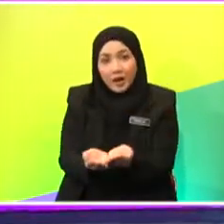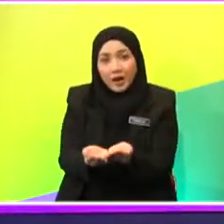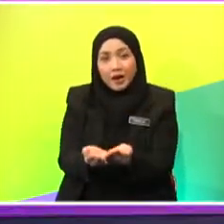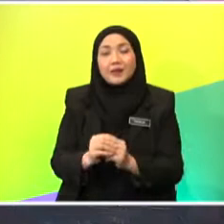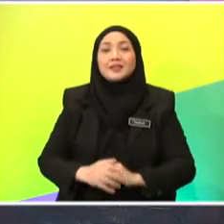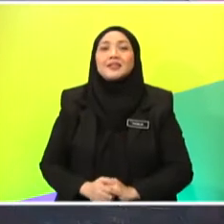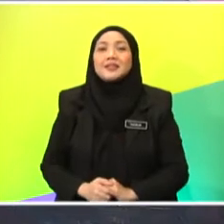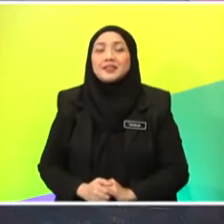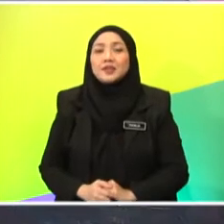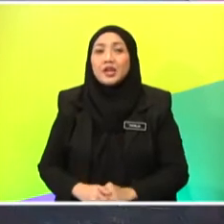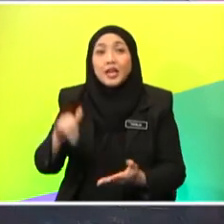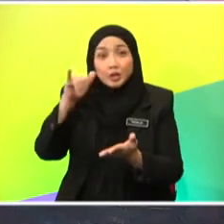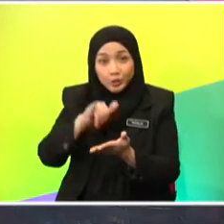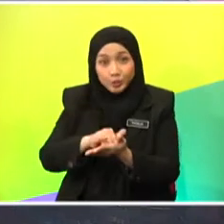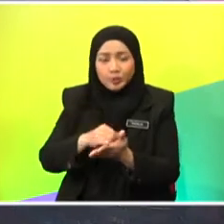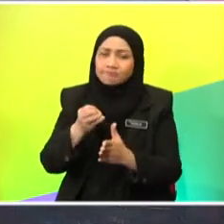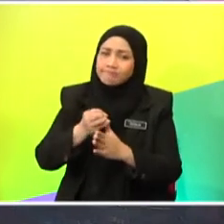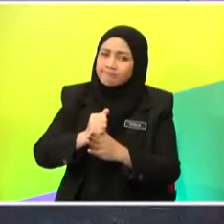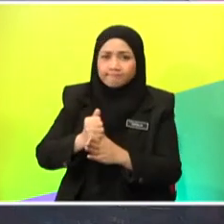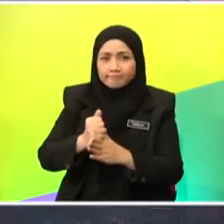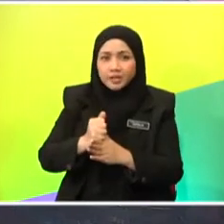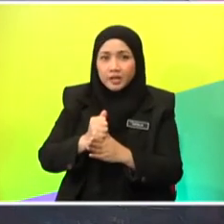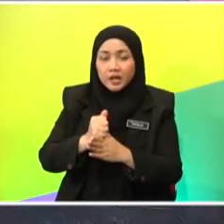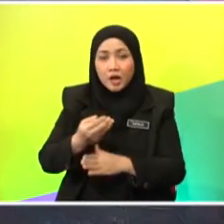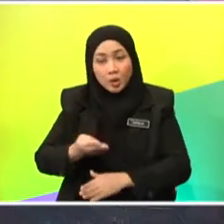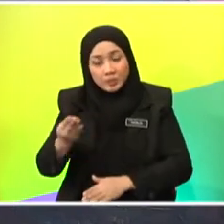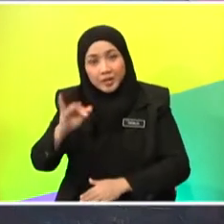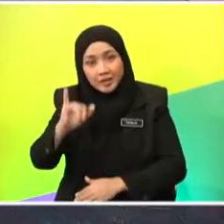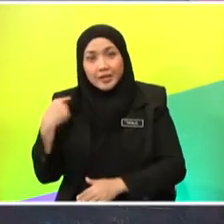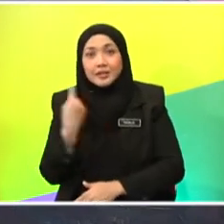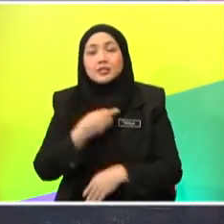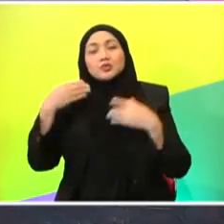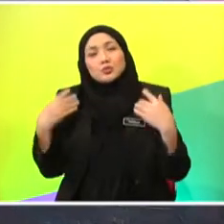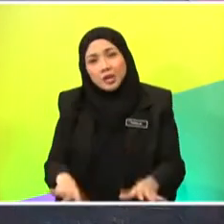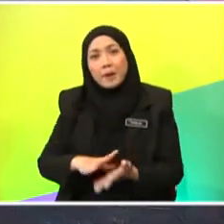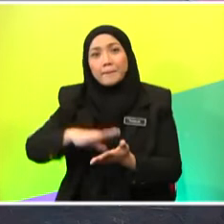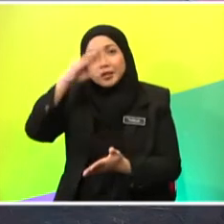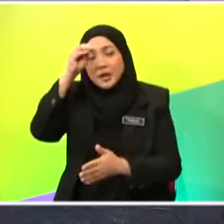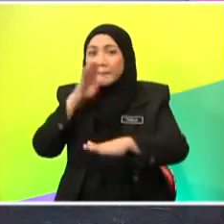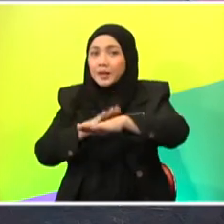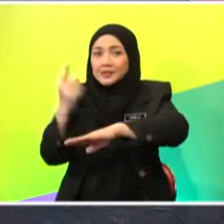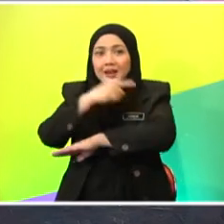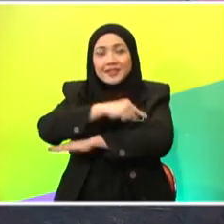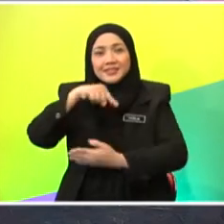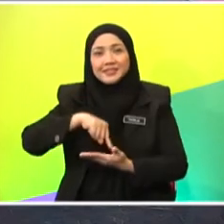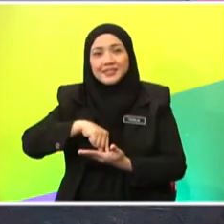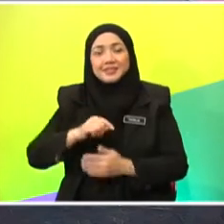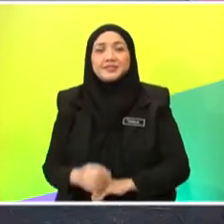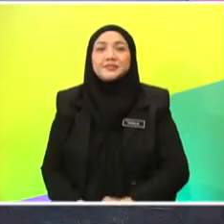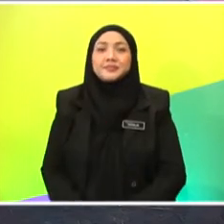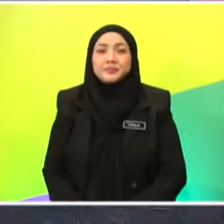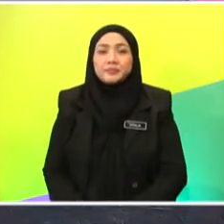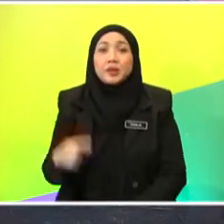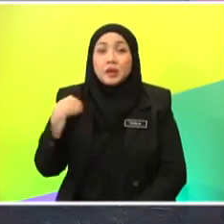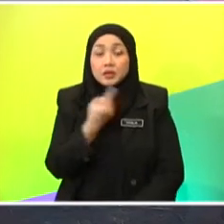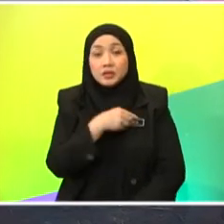jadi itu antara objek yang kita sudah belajar pada hari ini bokeigo kita semudah Kenal